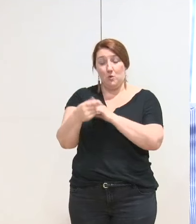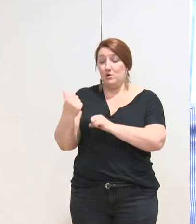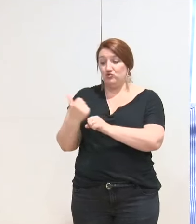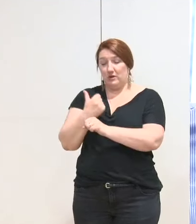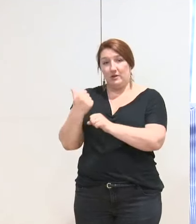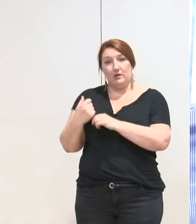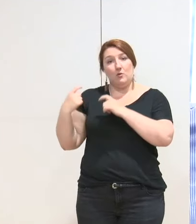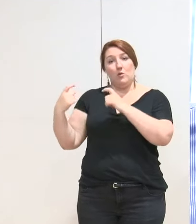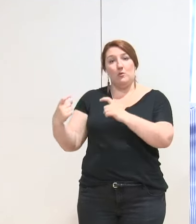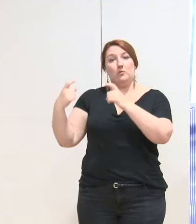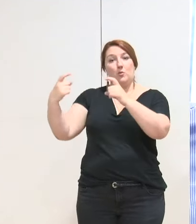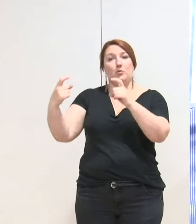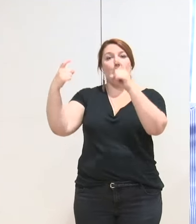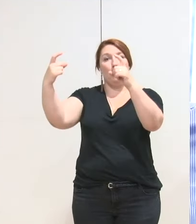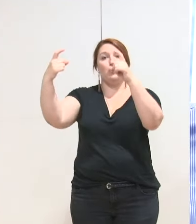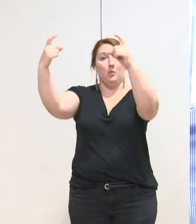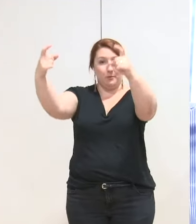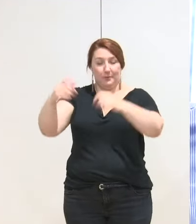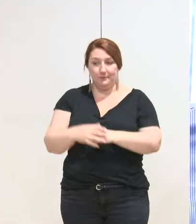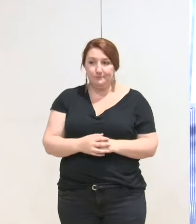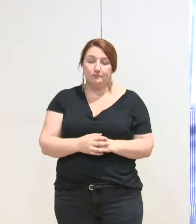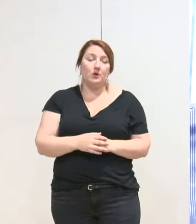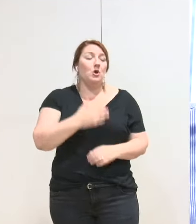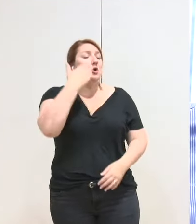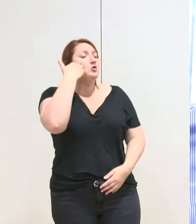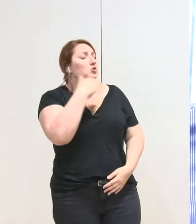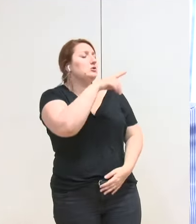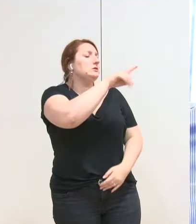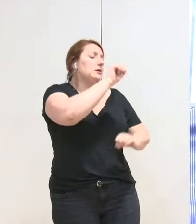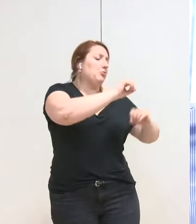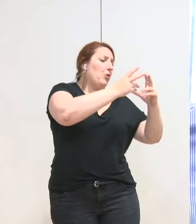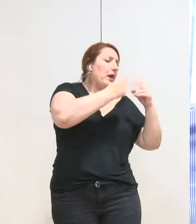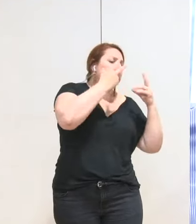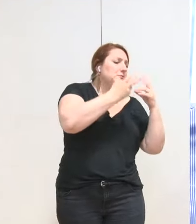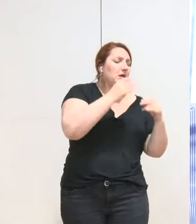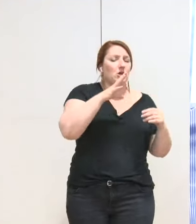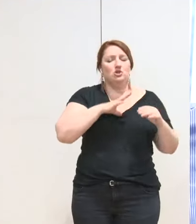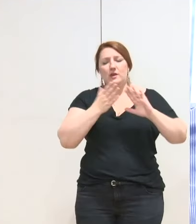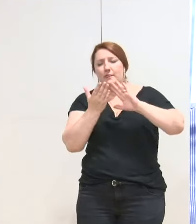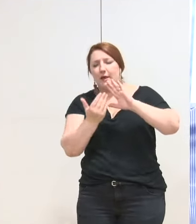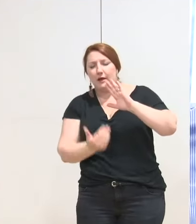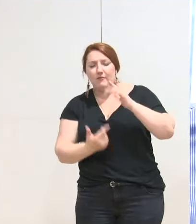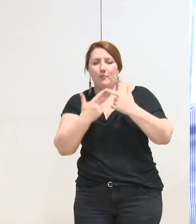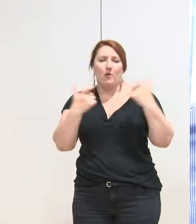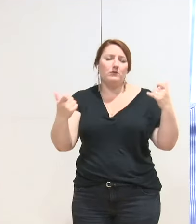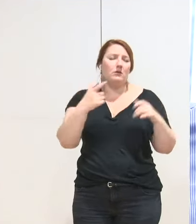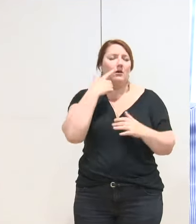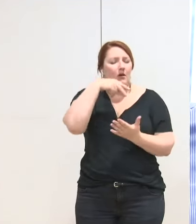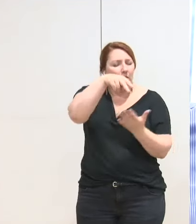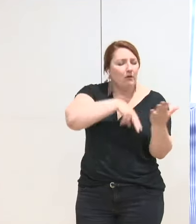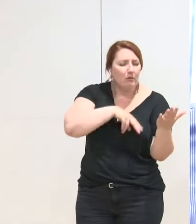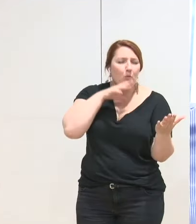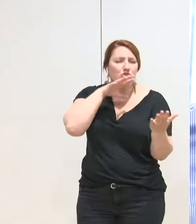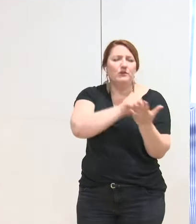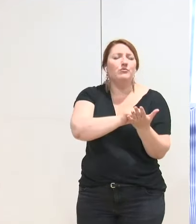année alors je sais vous allez nous expliquer qu'il a nouveau dégrvement patin coufin et cetera j'ai lu la note que vous nous aviez que vous nous